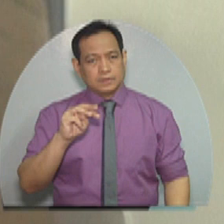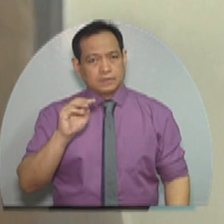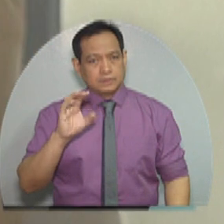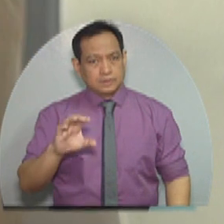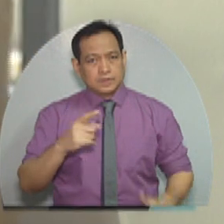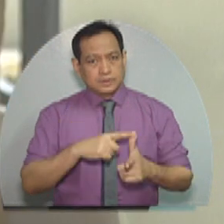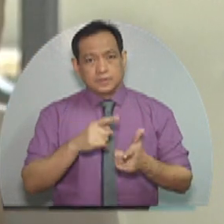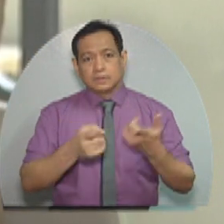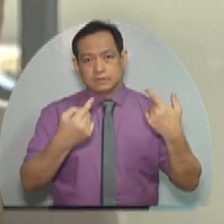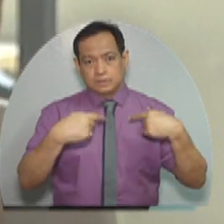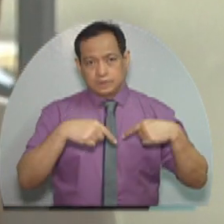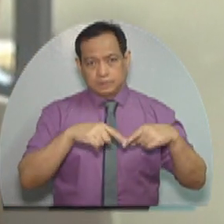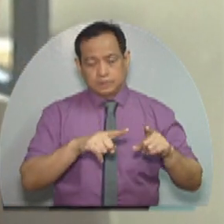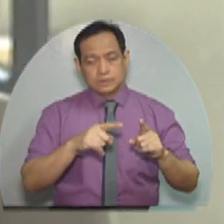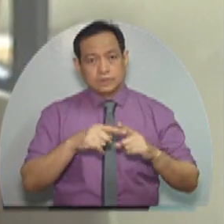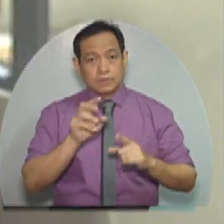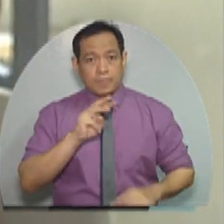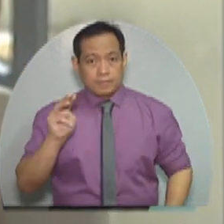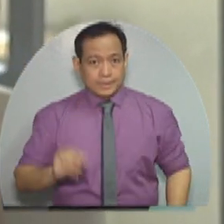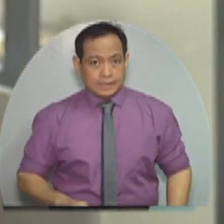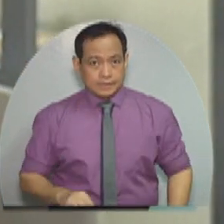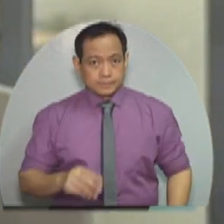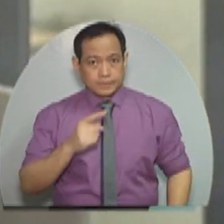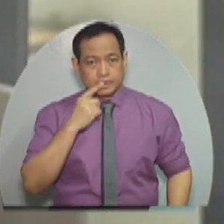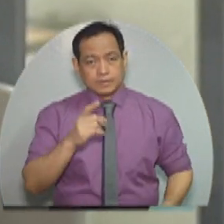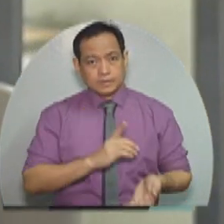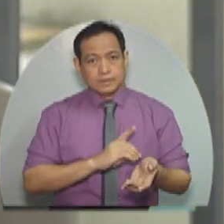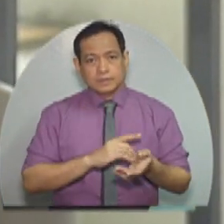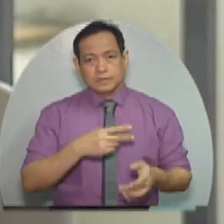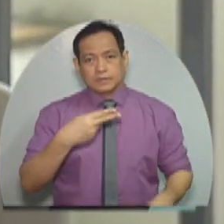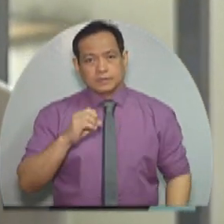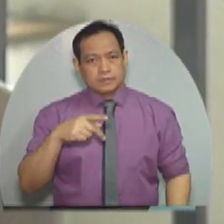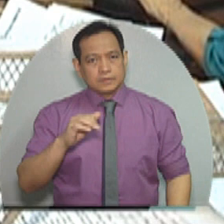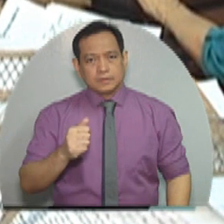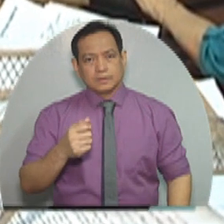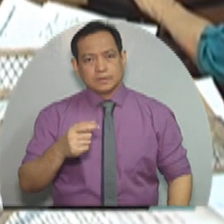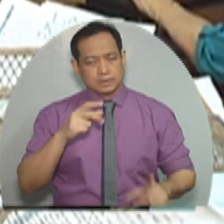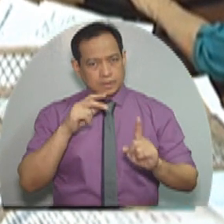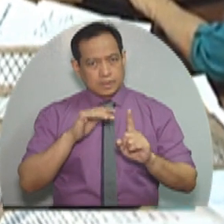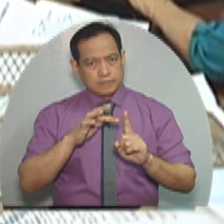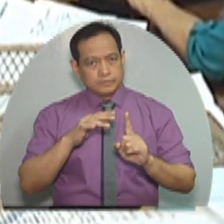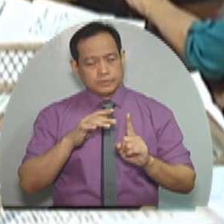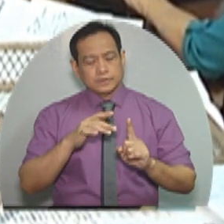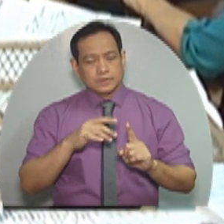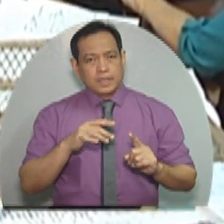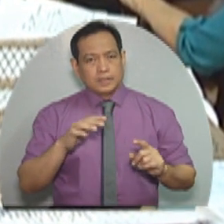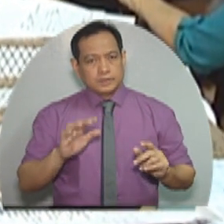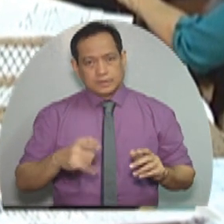pumunta kami ng Manila. Ngayon, sabi si Doktora Hepte, bantayin natin